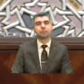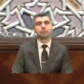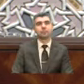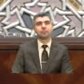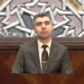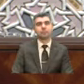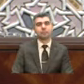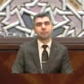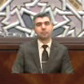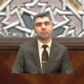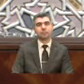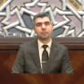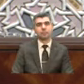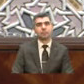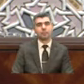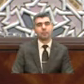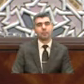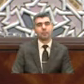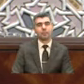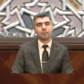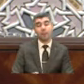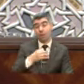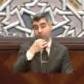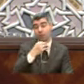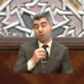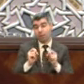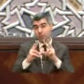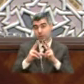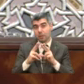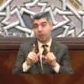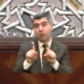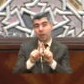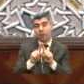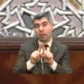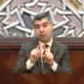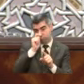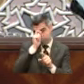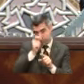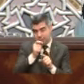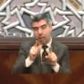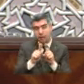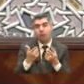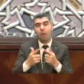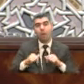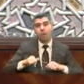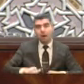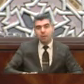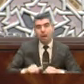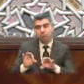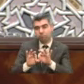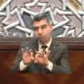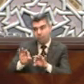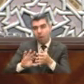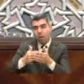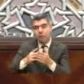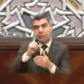تفضلي السيدة النائبة. وزير، لابد أن نتمين عاليا توفر بلادنا على إطار مؤسساتي وتنظيمي لتدبير خطر